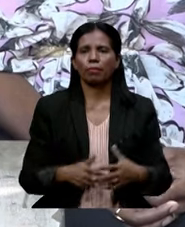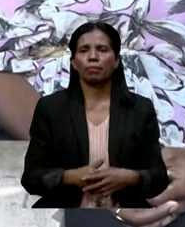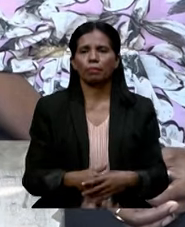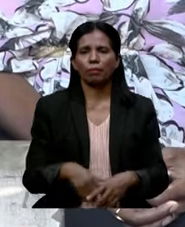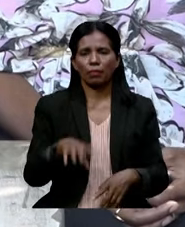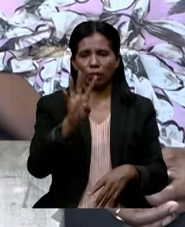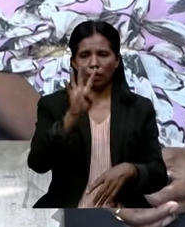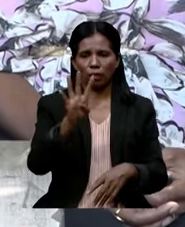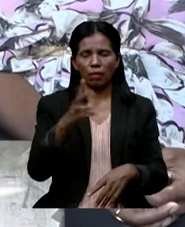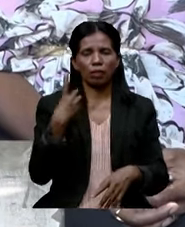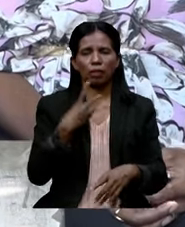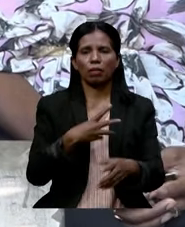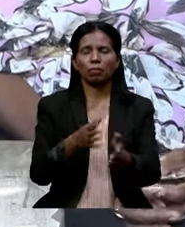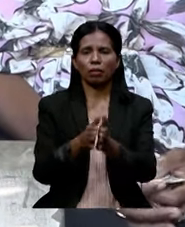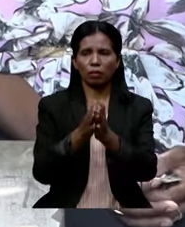hat